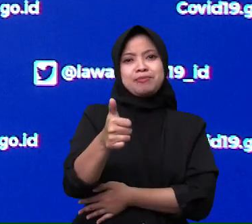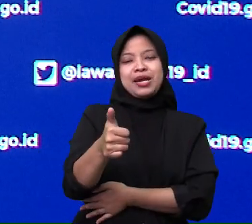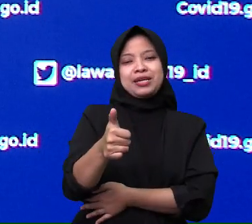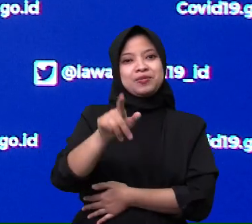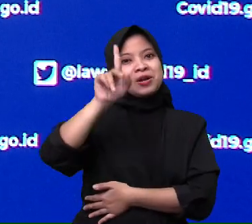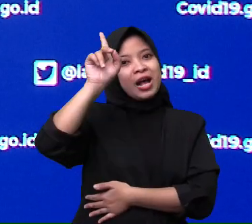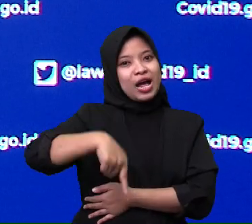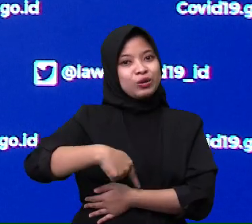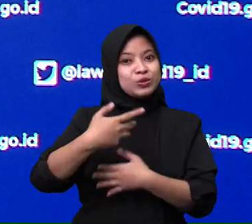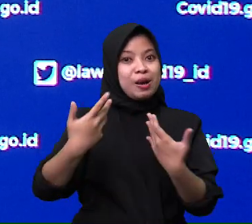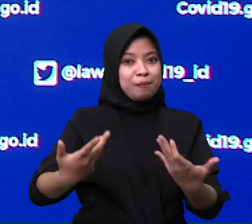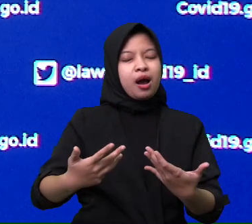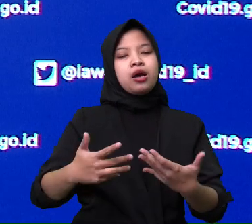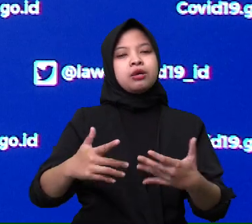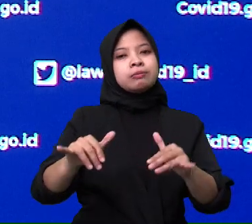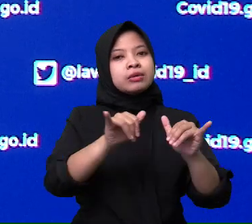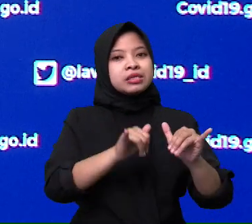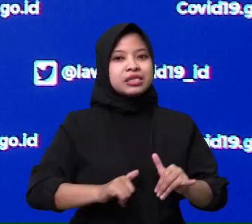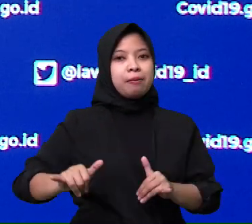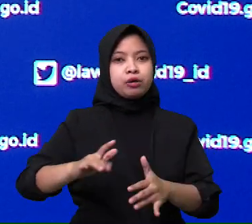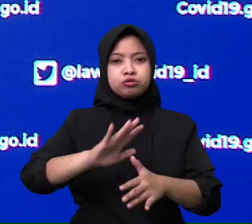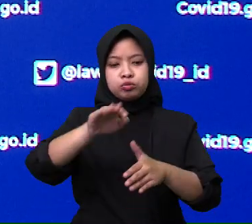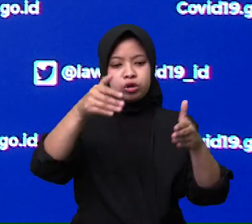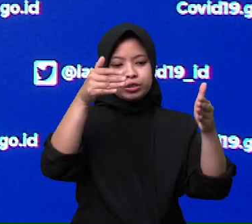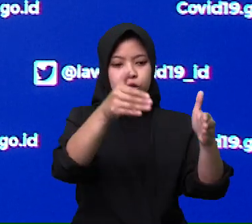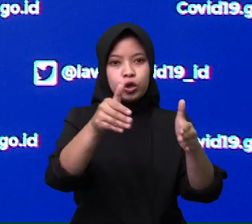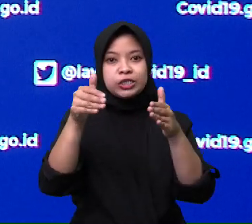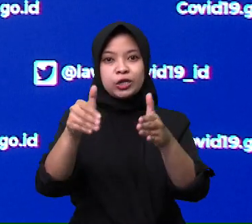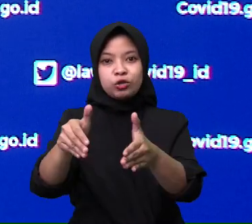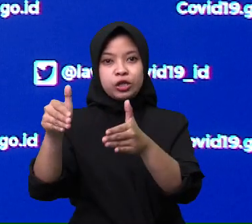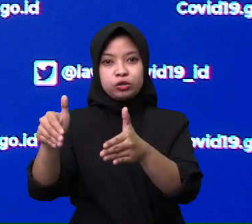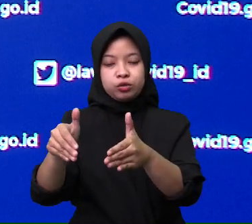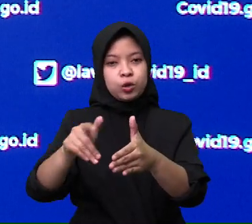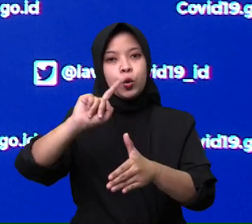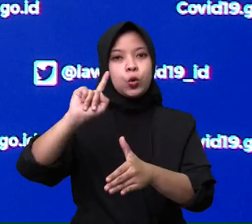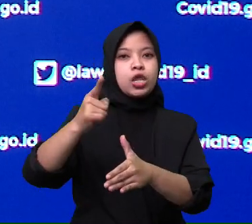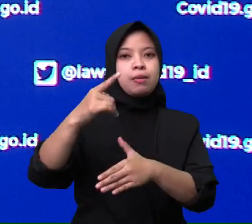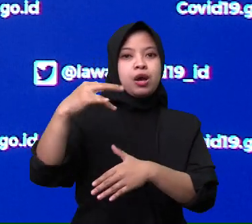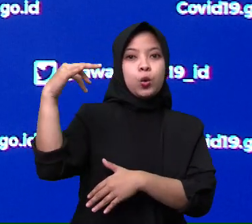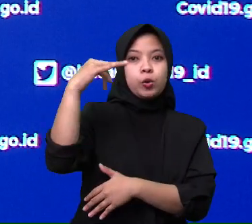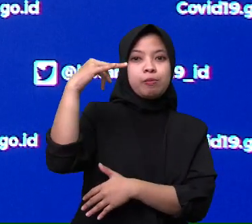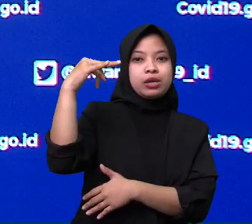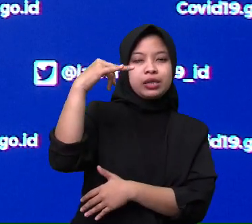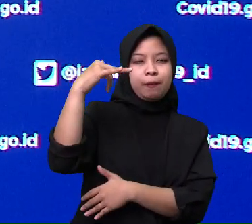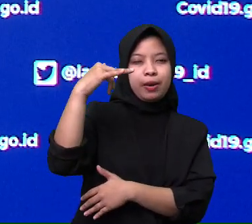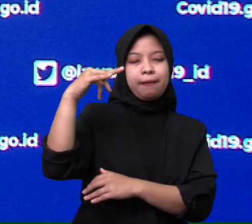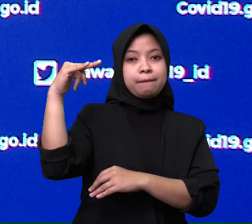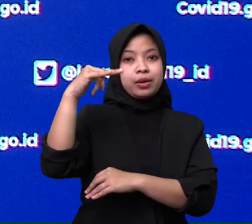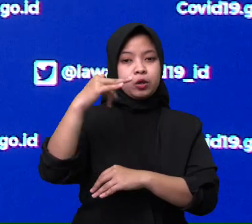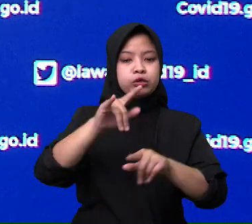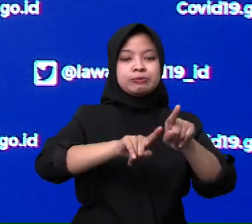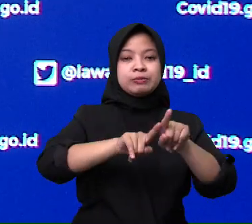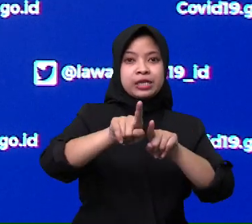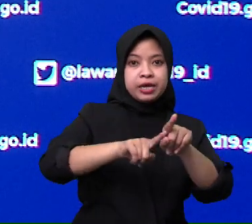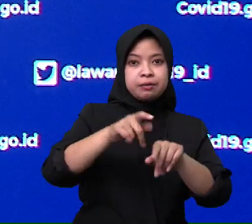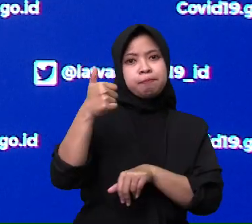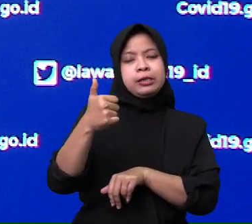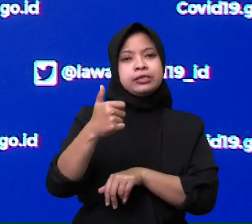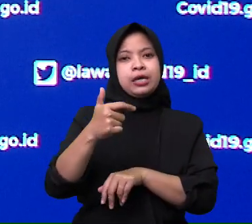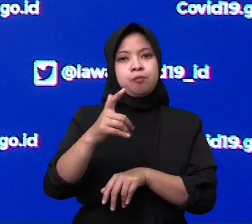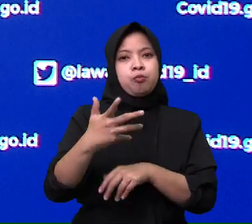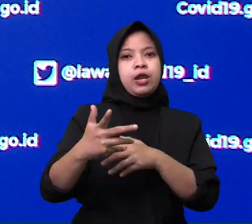sebaik-baiknya untuk akselerasi di semua sektor, terkhusus transportasi udara, untuk bisa bersaing dan mendukung